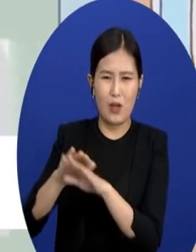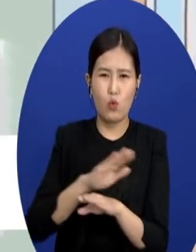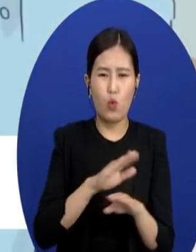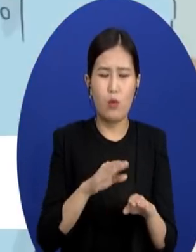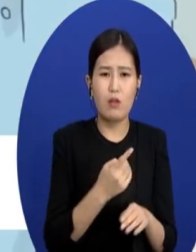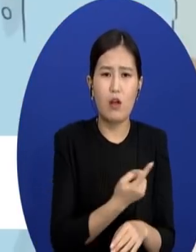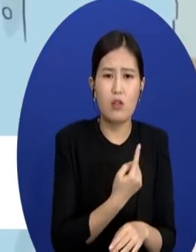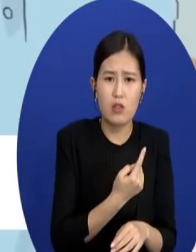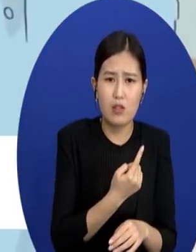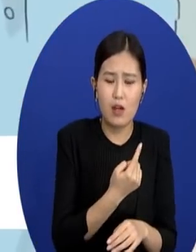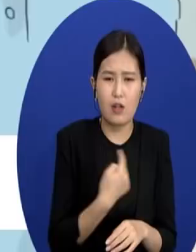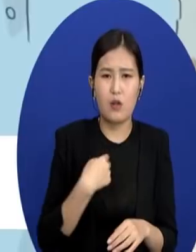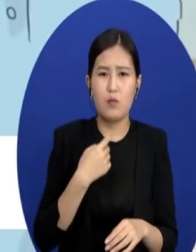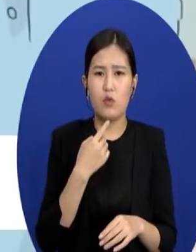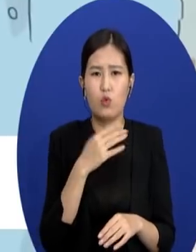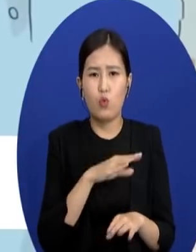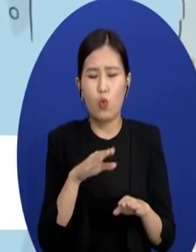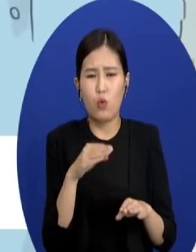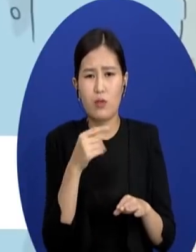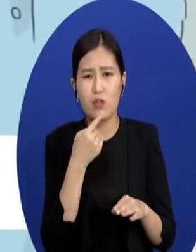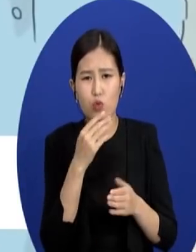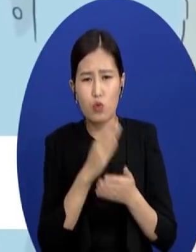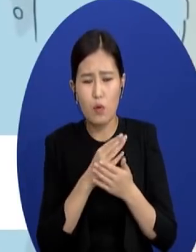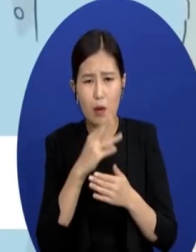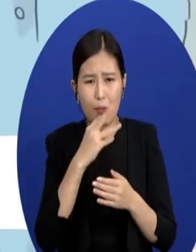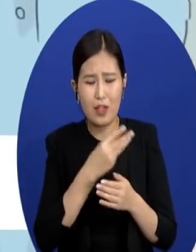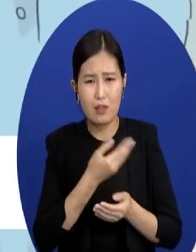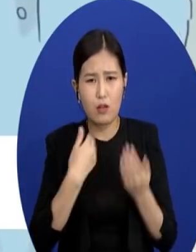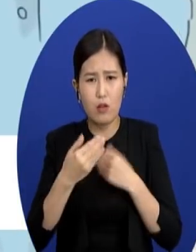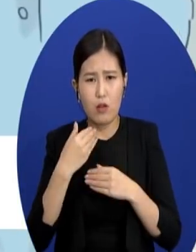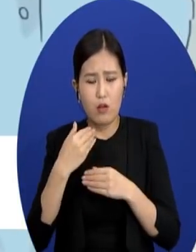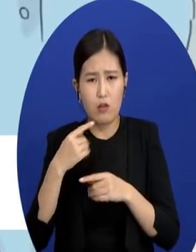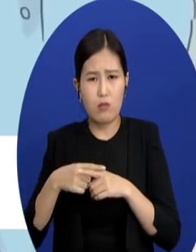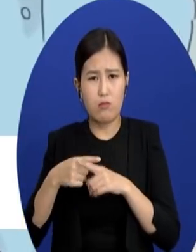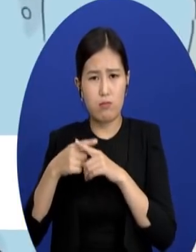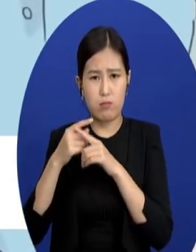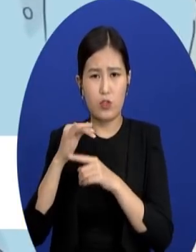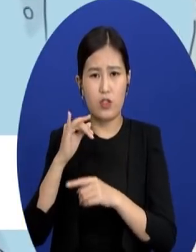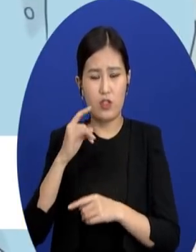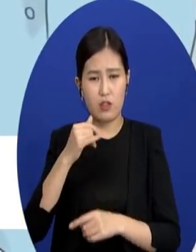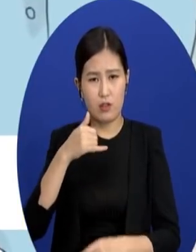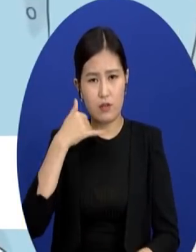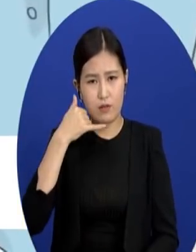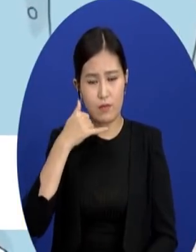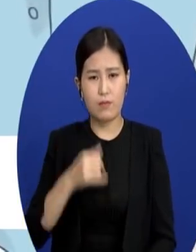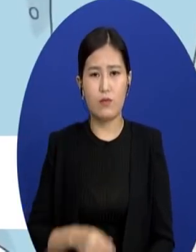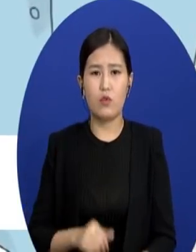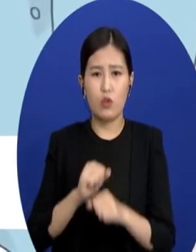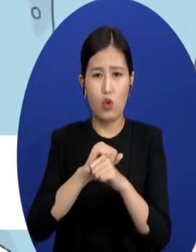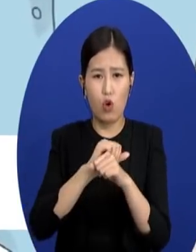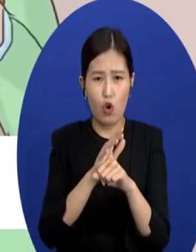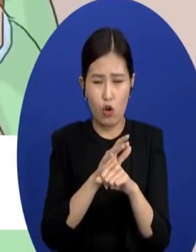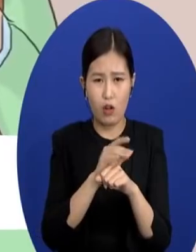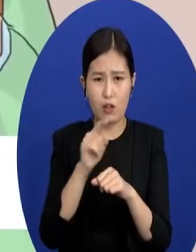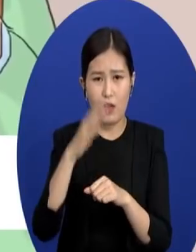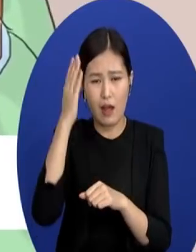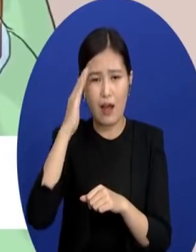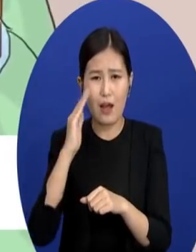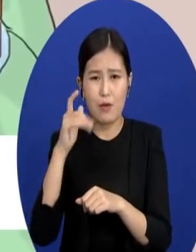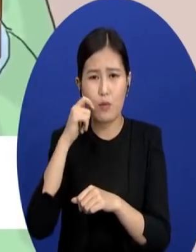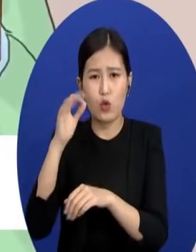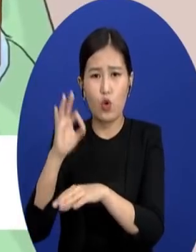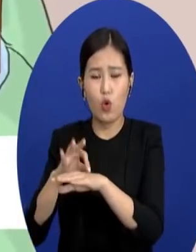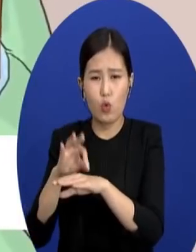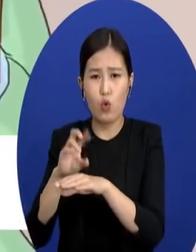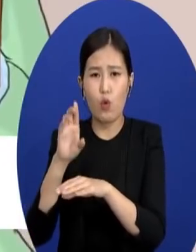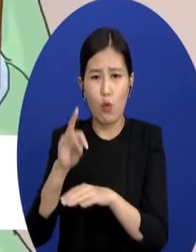орсон тухай дуудлага сүүлийн үед нэмэгдсэн байна. Эндээс үүсгэд хөл хорооны үед хэрвээ ээж аав нь өвчлсөн бол хүүхдүүдийг нь яах вэ?